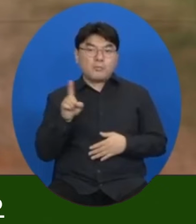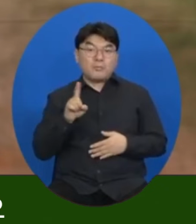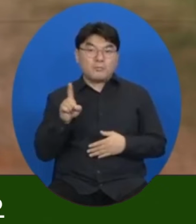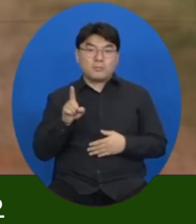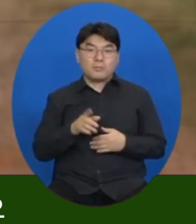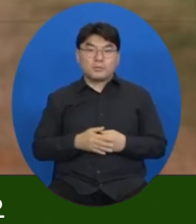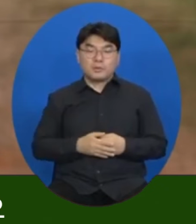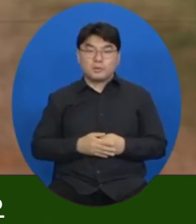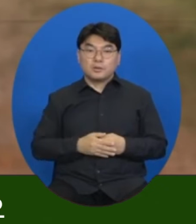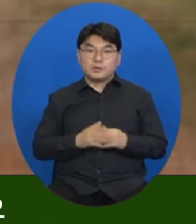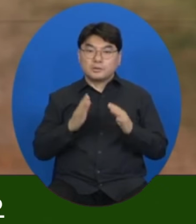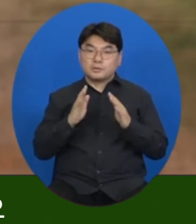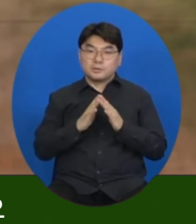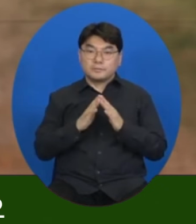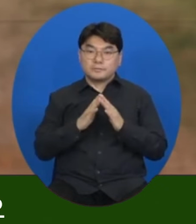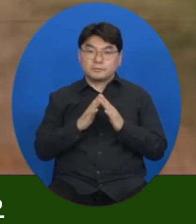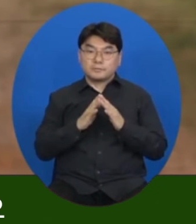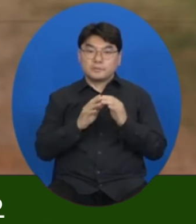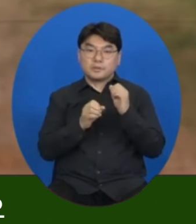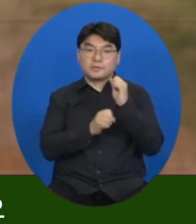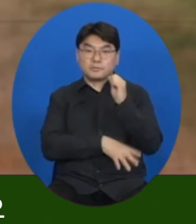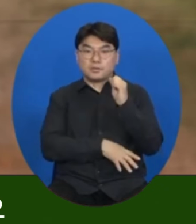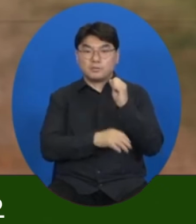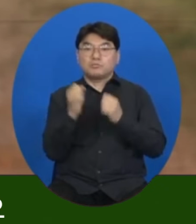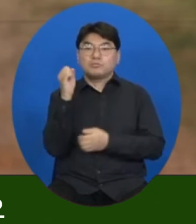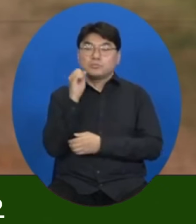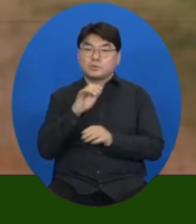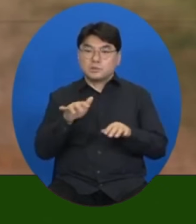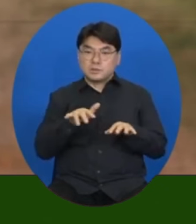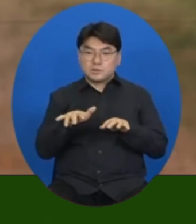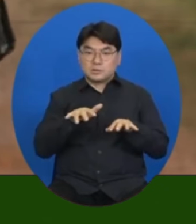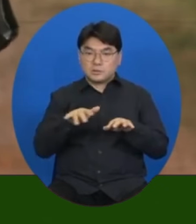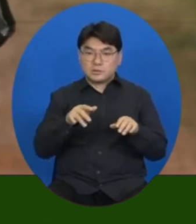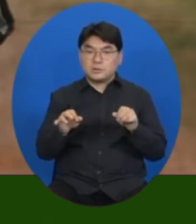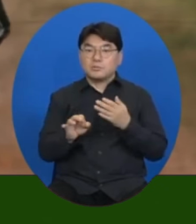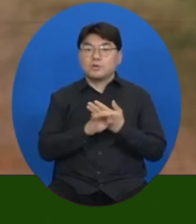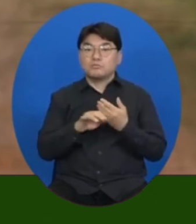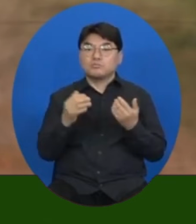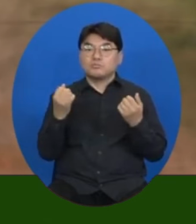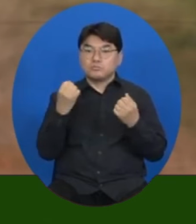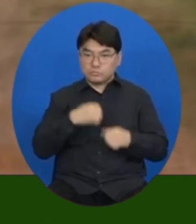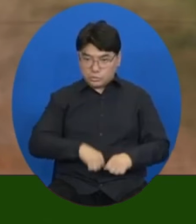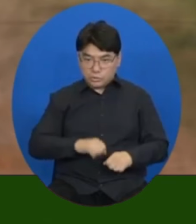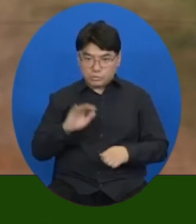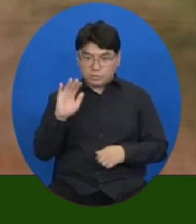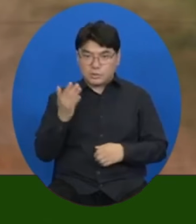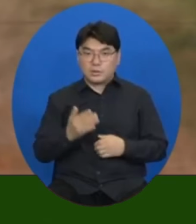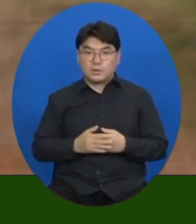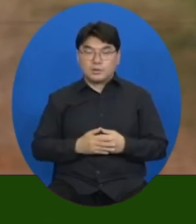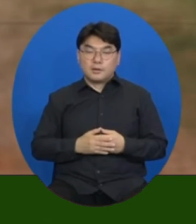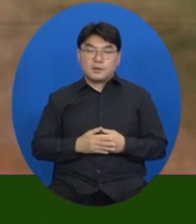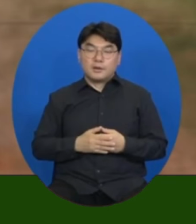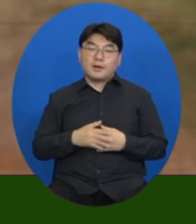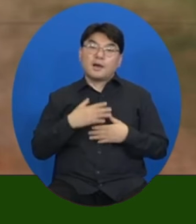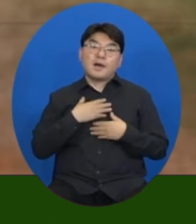집이라고 하는 것은 기반이 흔들리면 무너지기 마련이거든 나이가 가장 안전 아 나 이것만 있으면 나는 인생이 너무 안정감